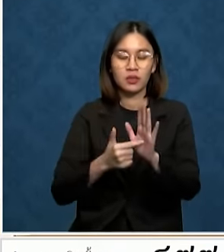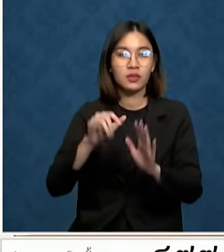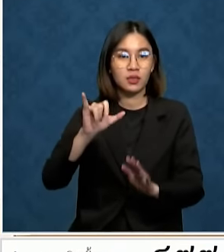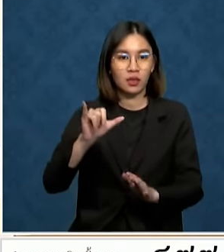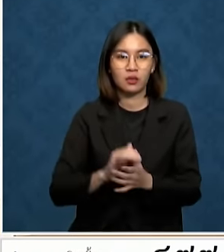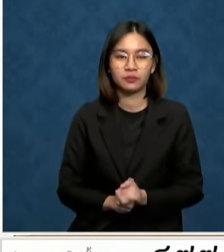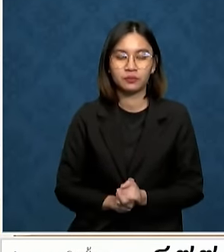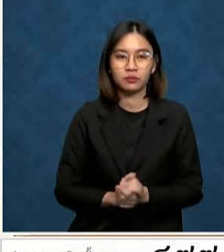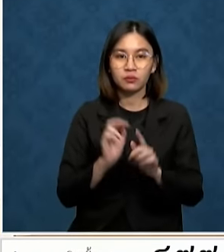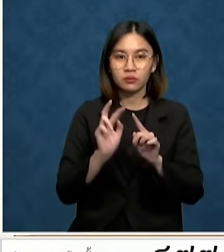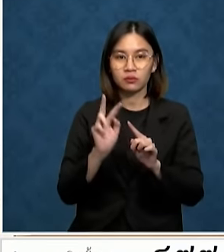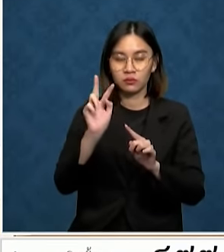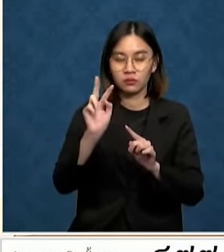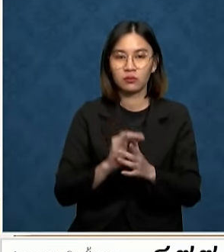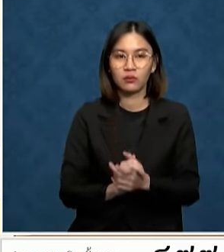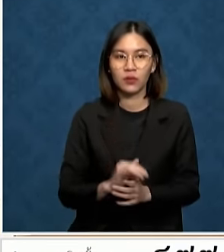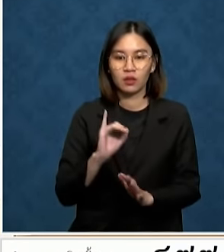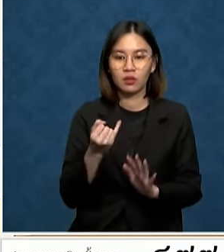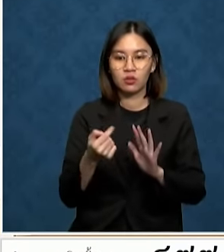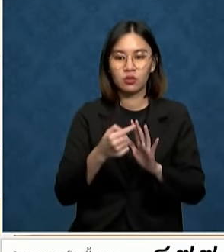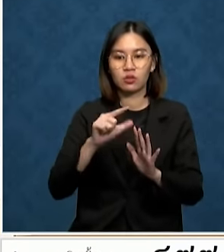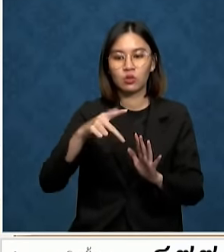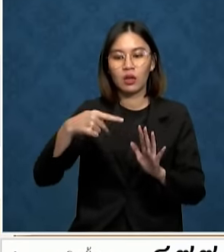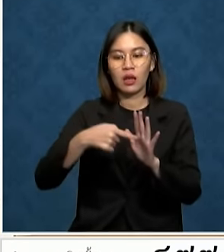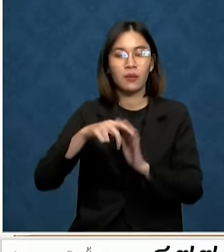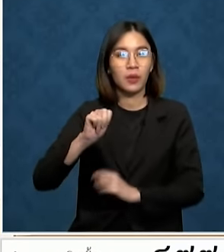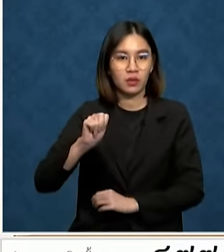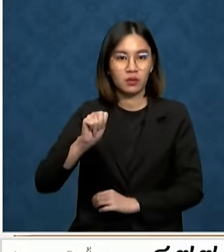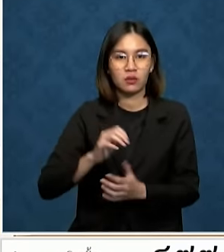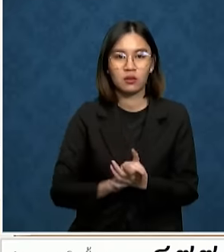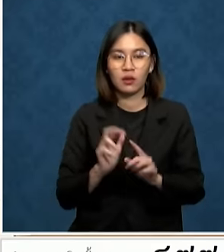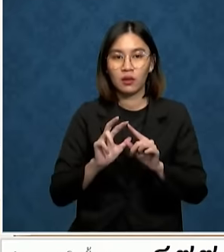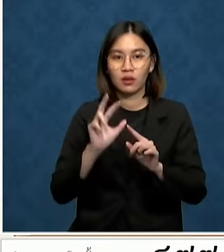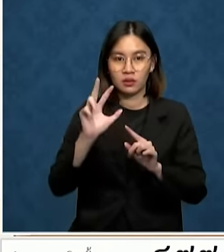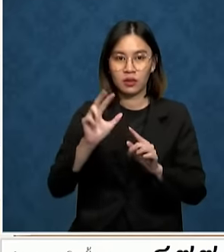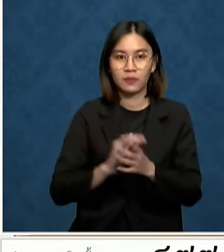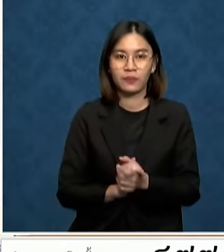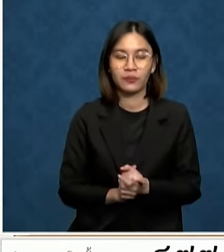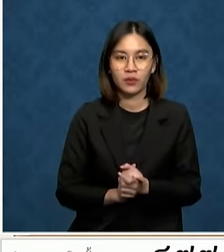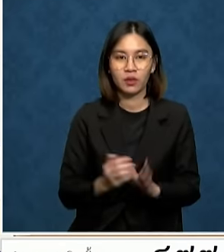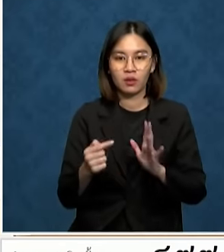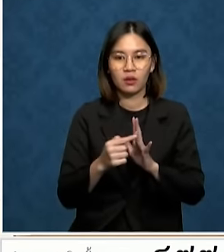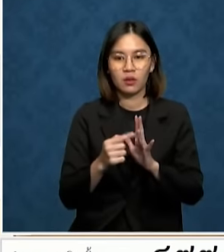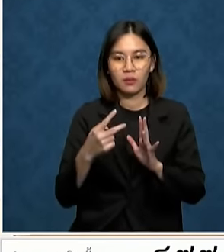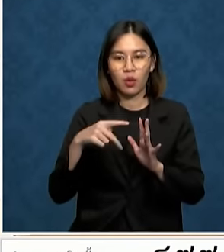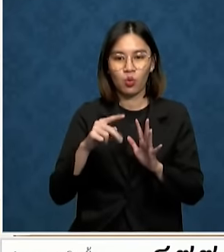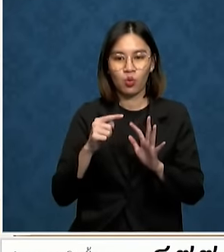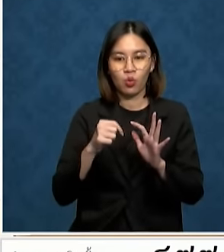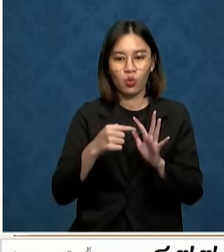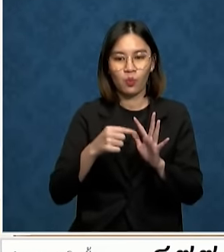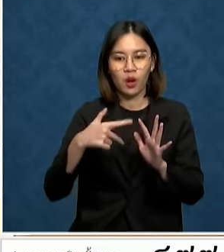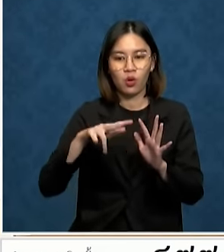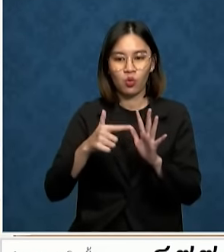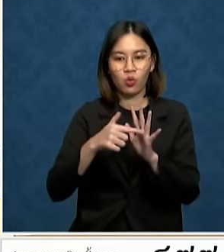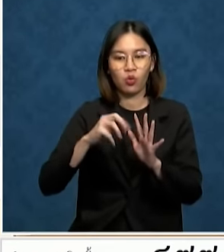ชิระ 2. ในจุรพันธออมอนวิวัตร3. ในเผ่าภูมิโรธจานัสกุล